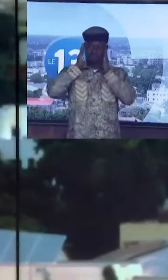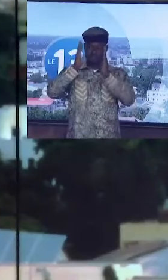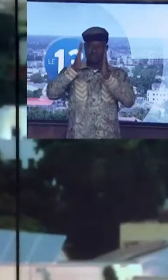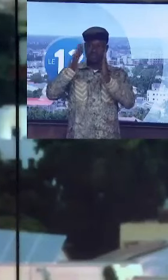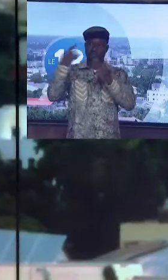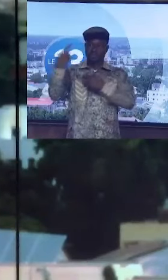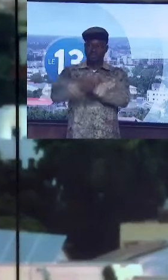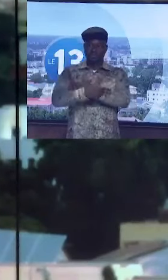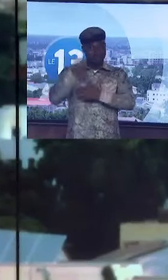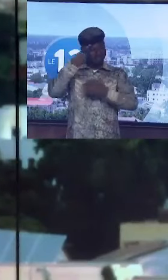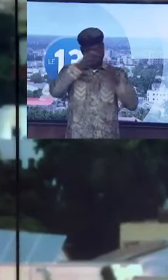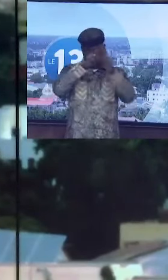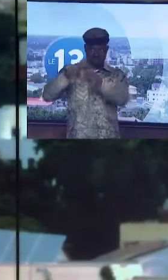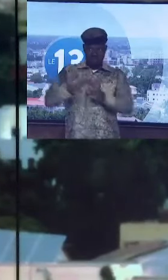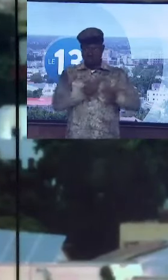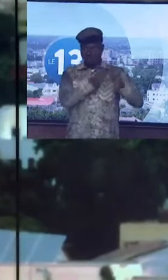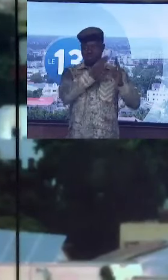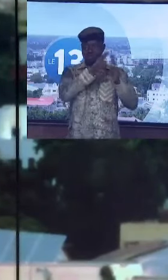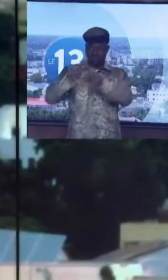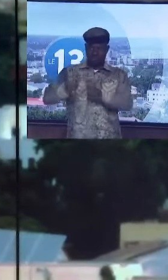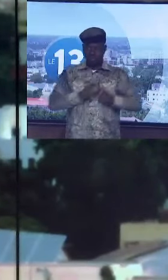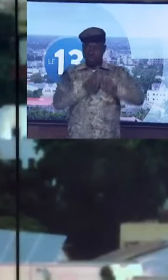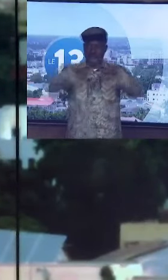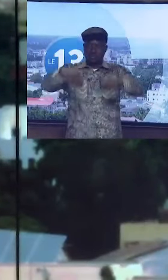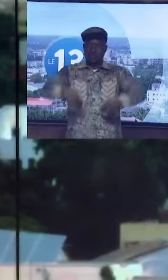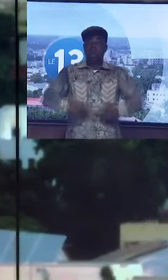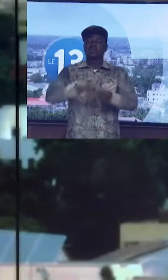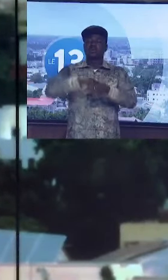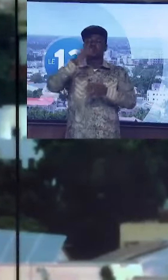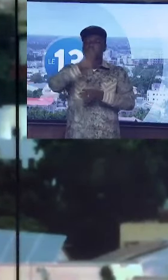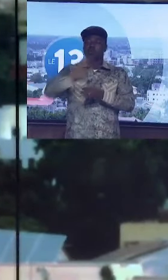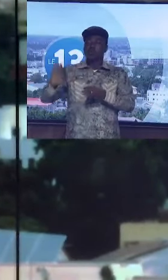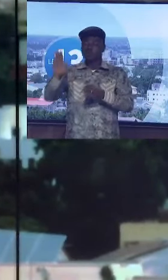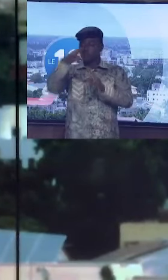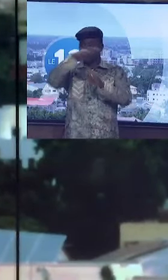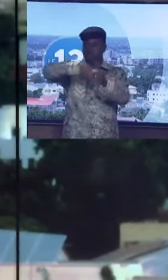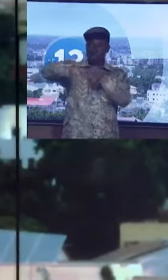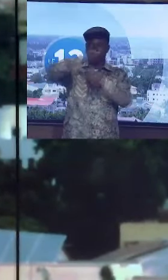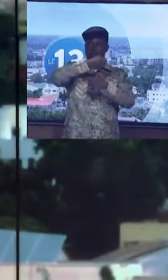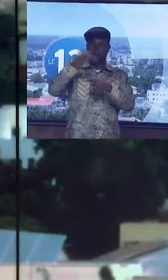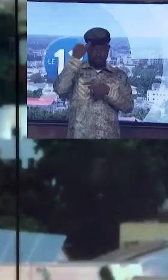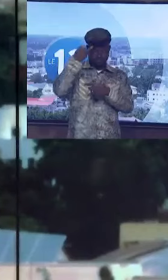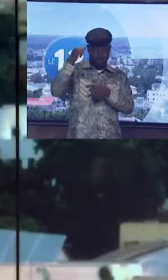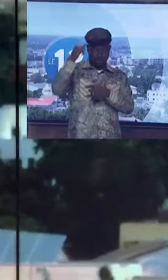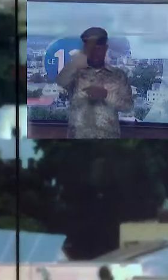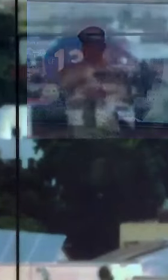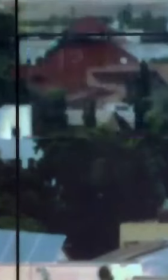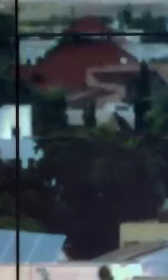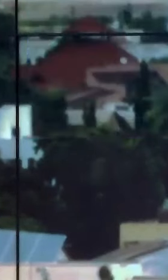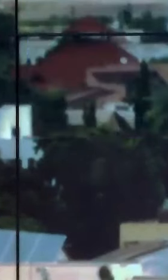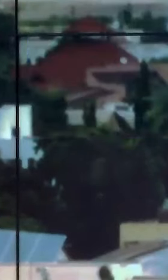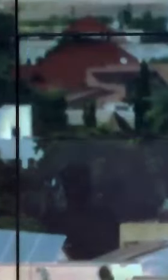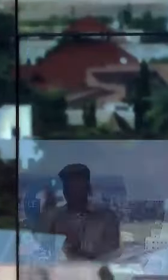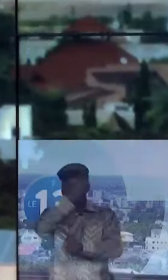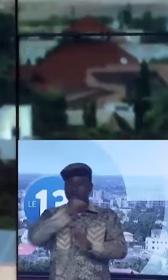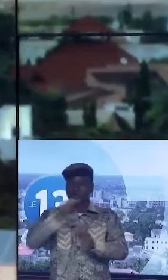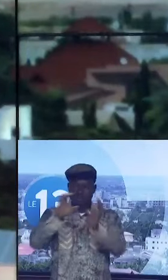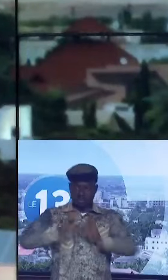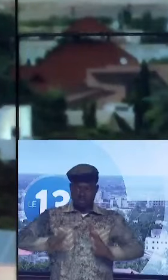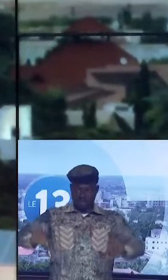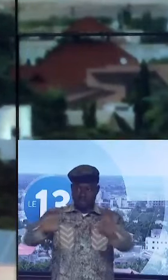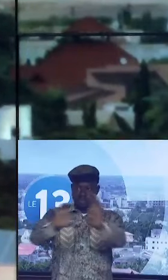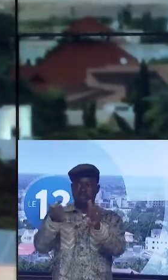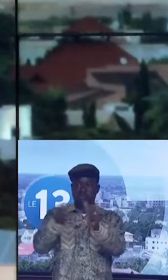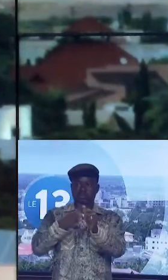Une journée pour rassembler et unir la jeunesse de Bobo-Dioulasso autour des initiatives de développement de la commune. La